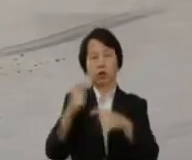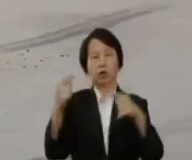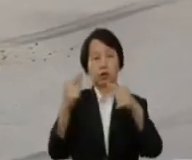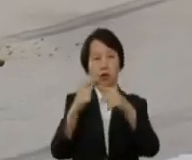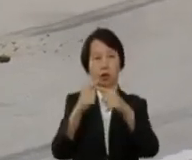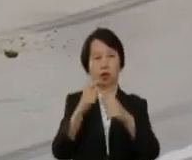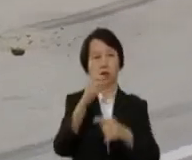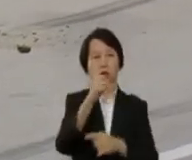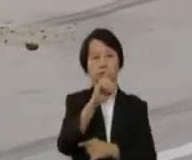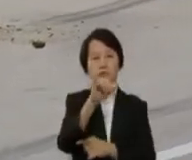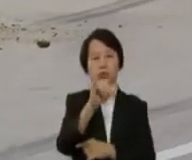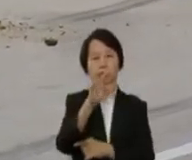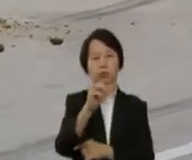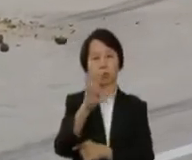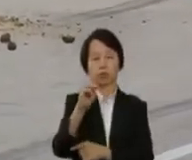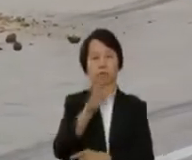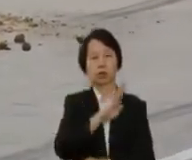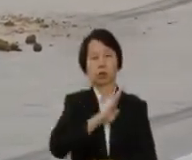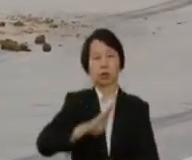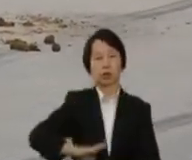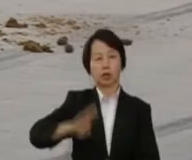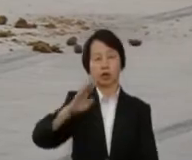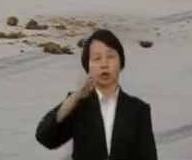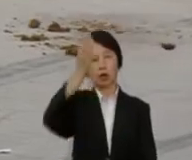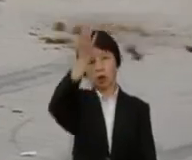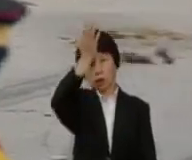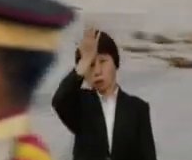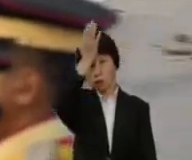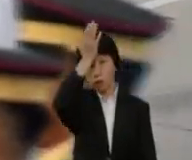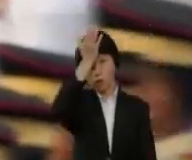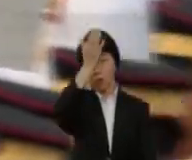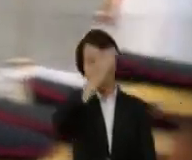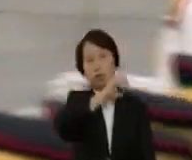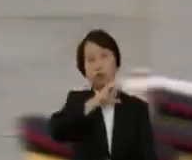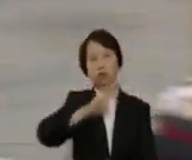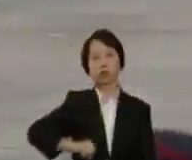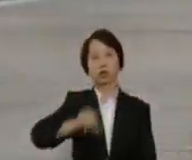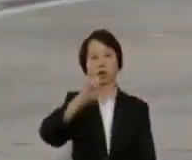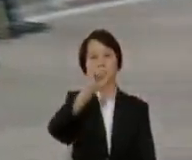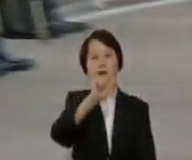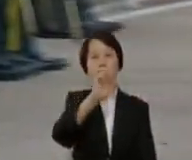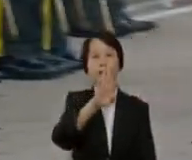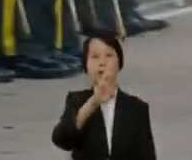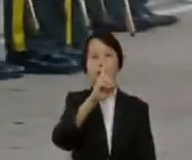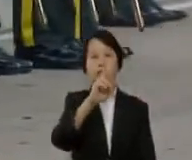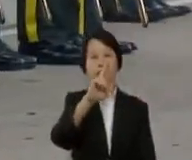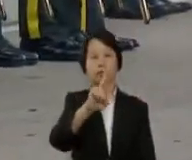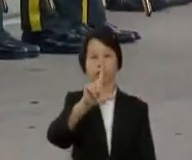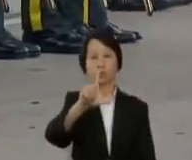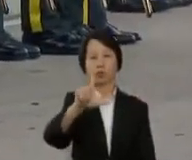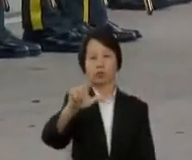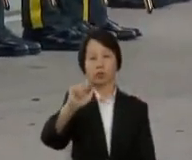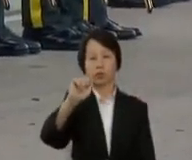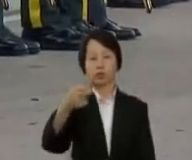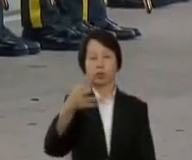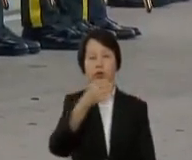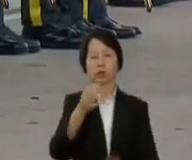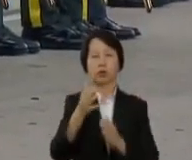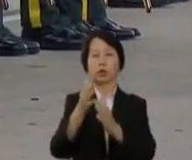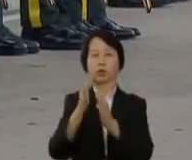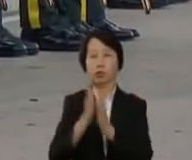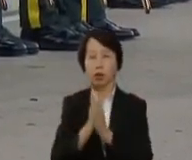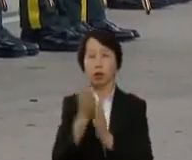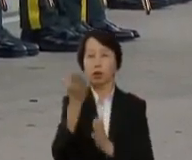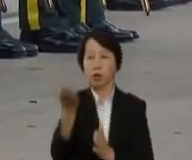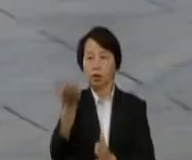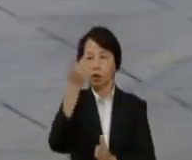Duli Yang Maha Mulia Seri Paduka Baginda Yang di-Pertuan Agong Al-Sultan Abdullah Riayatuddin Al-Mustafa Billah Shah dan memohon perkenan